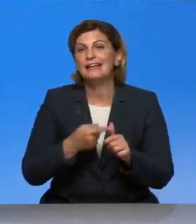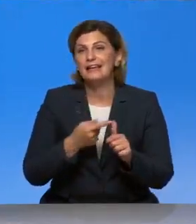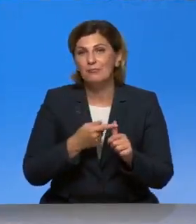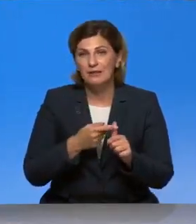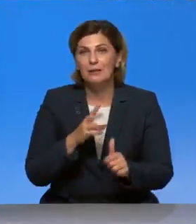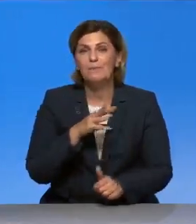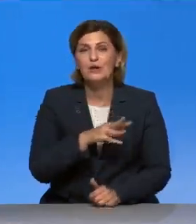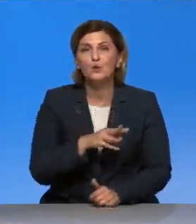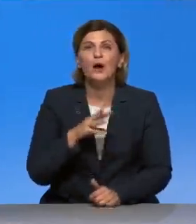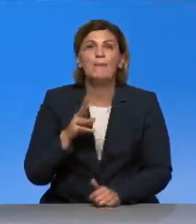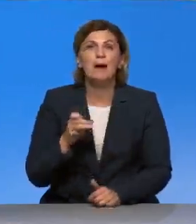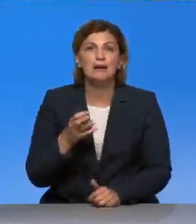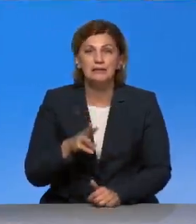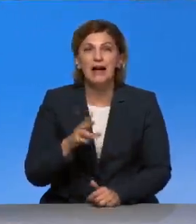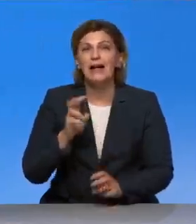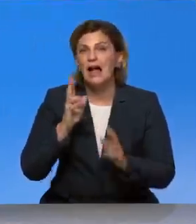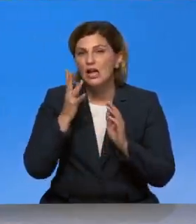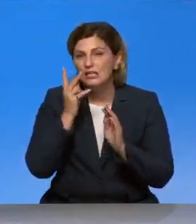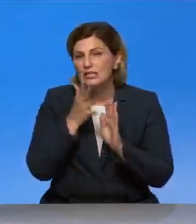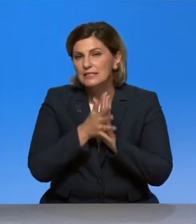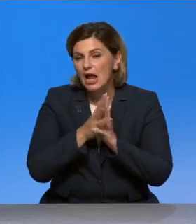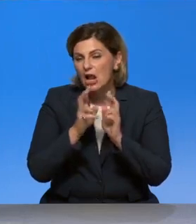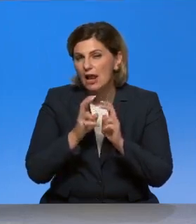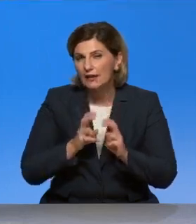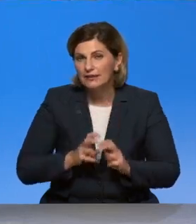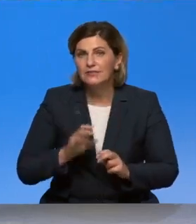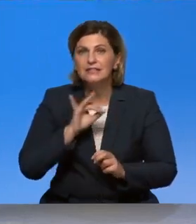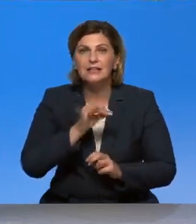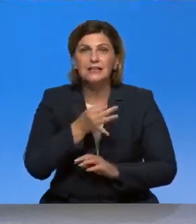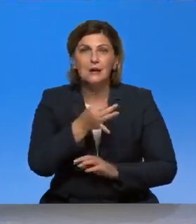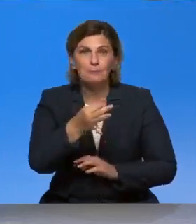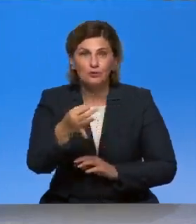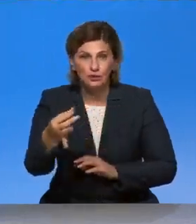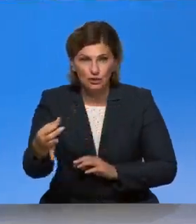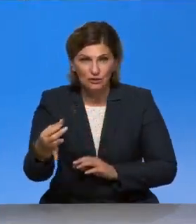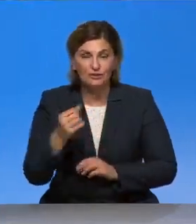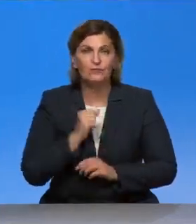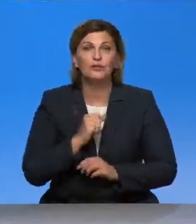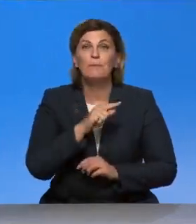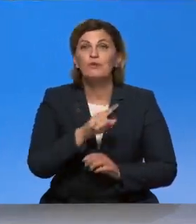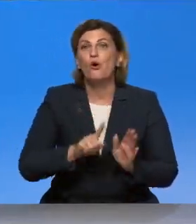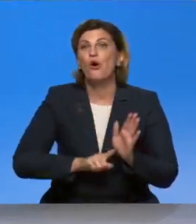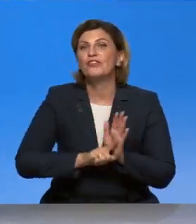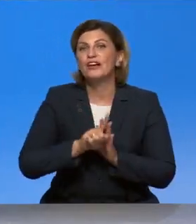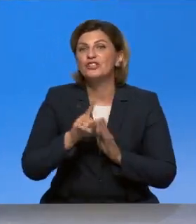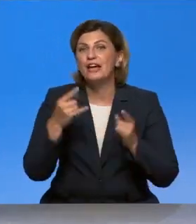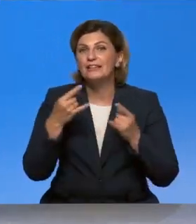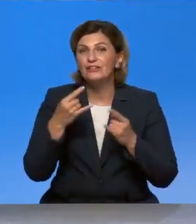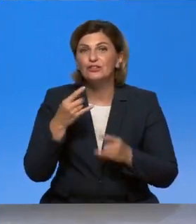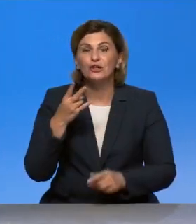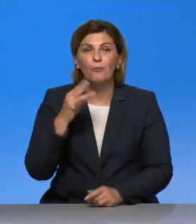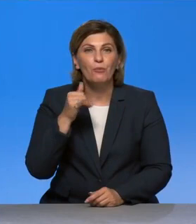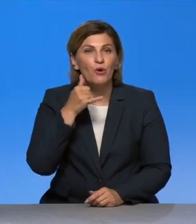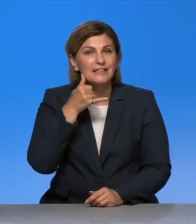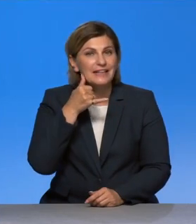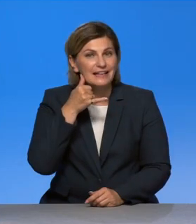исследователя, путешественника, который начинает эфир с нами по телефону, но подходит уже к